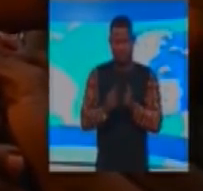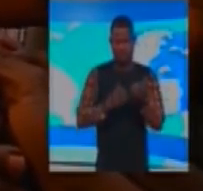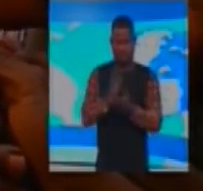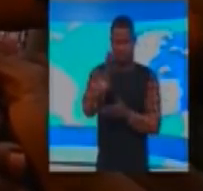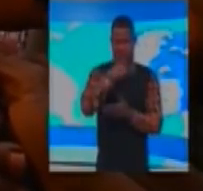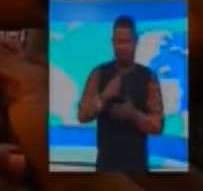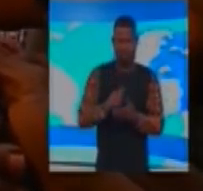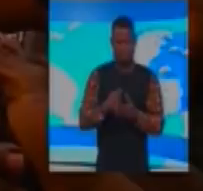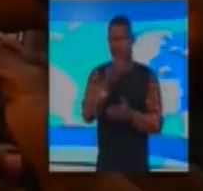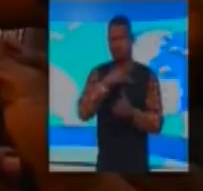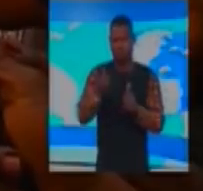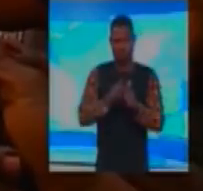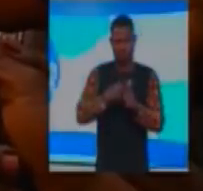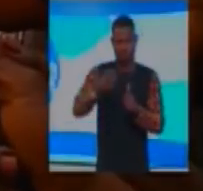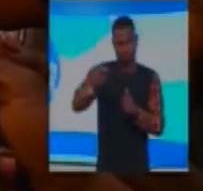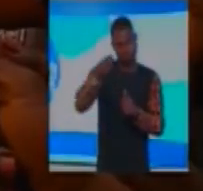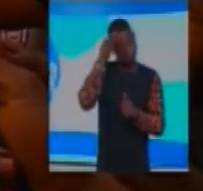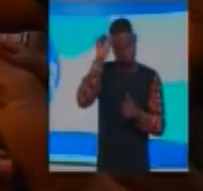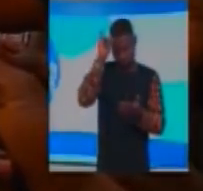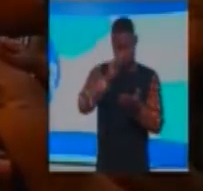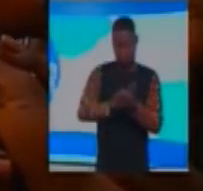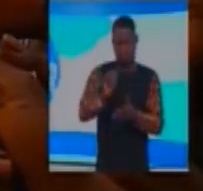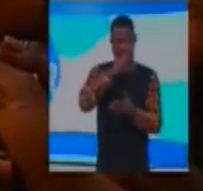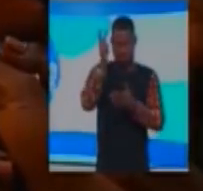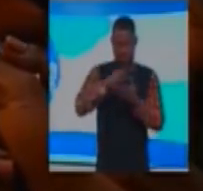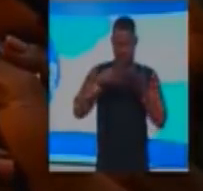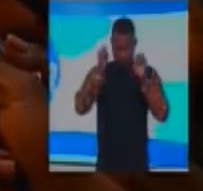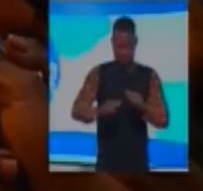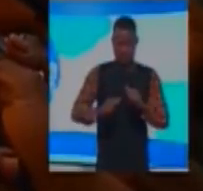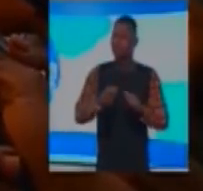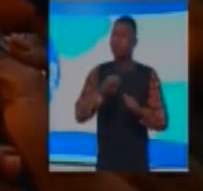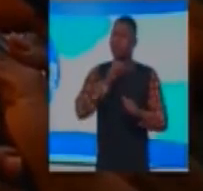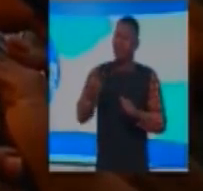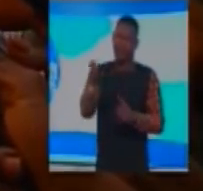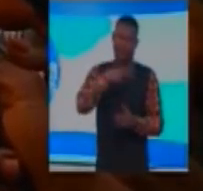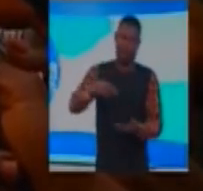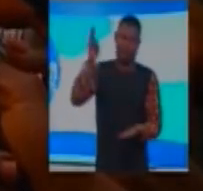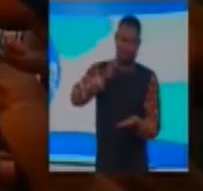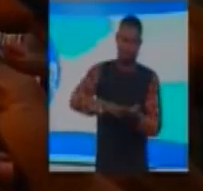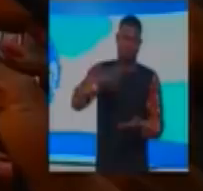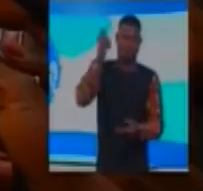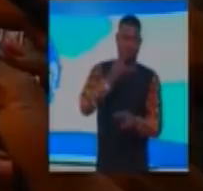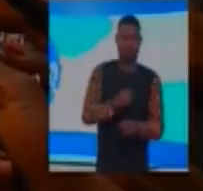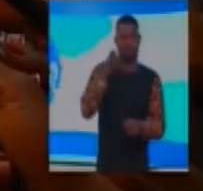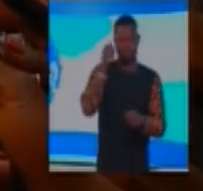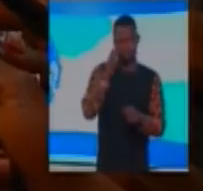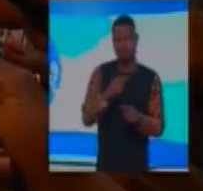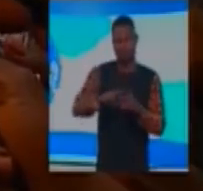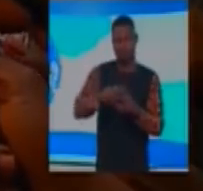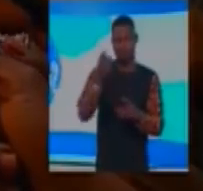ministre, pour que ce plan d'action puisse être validé et mis en œuvre de